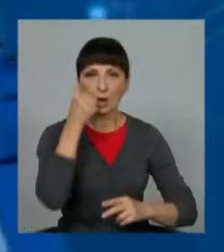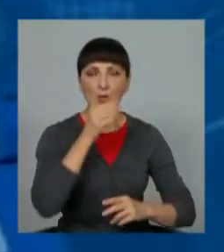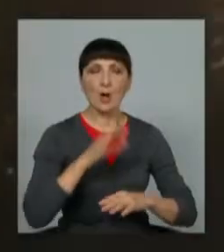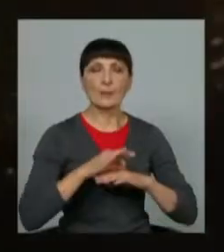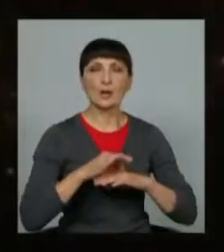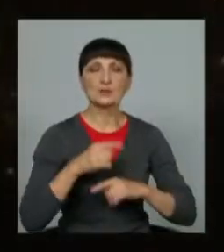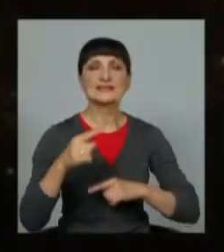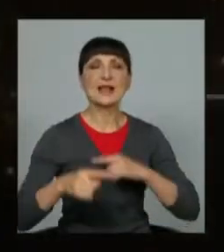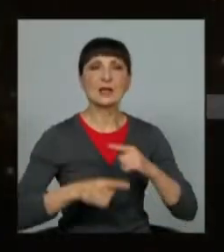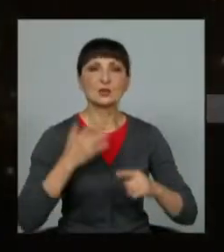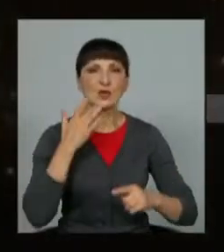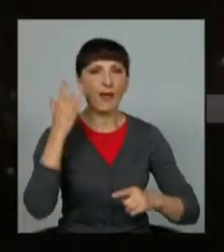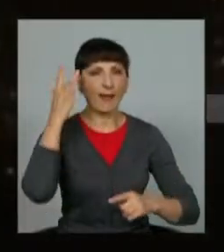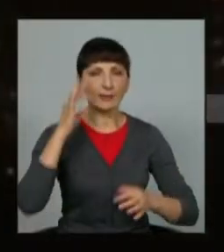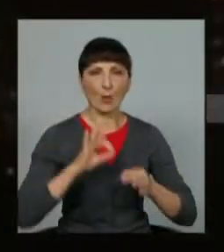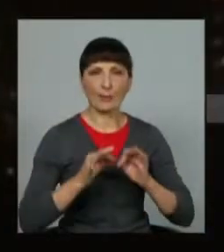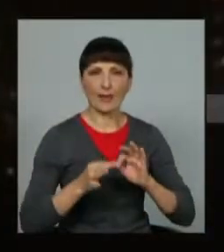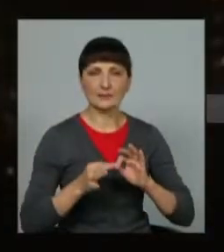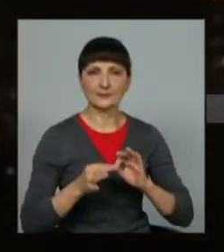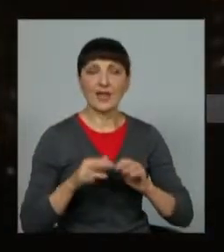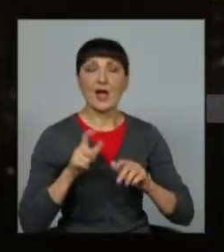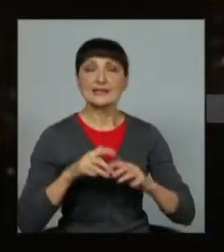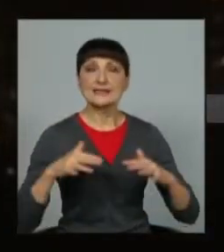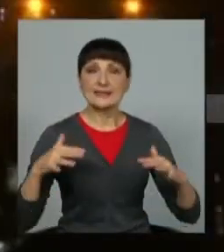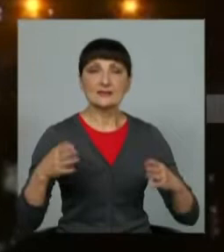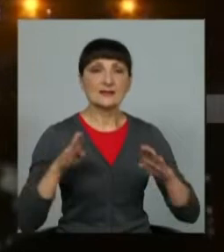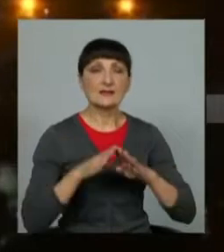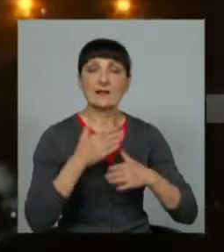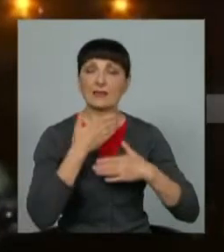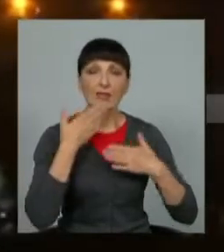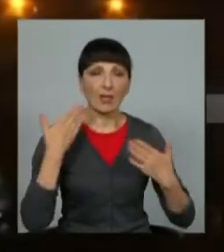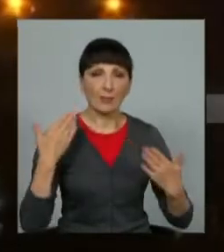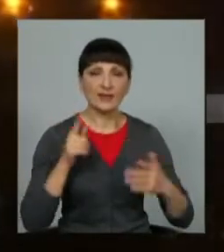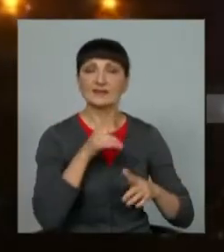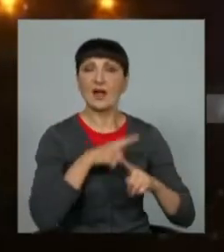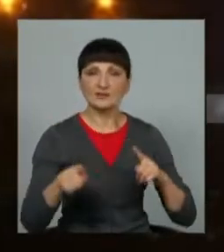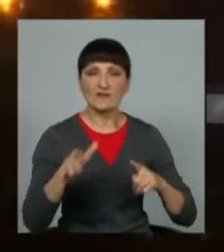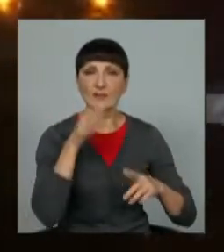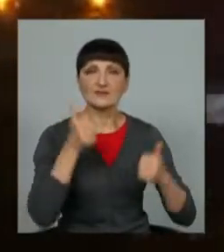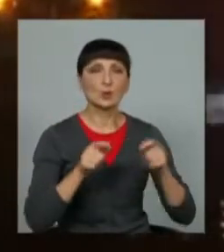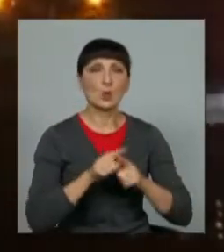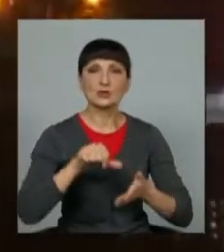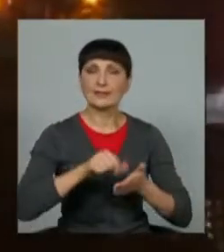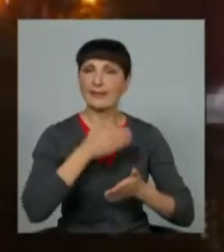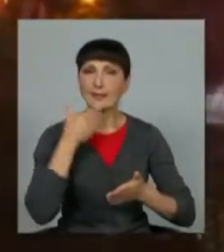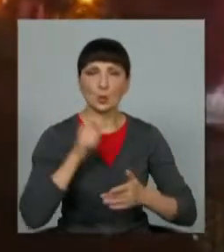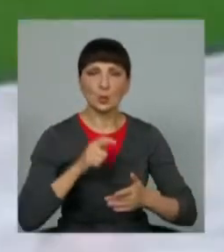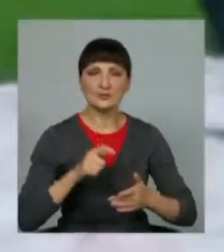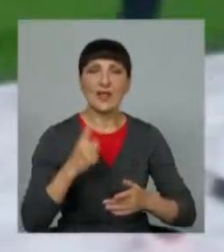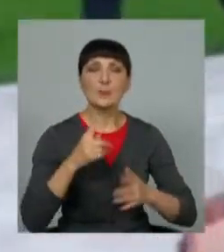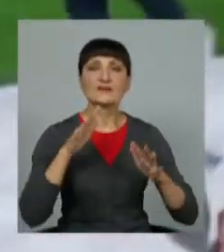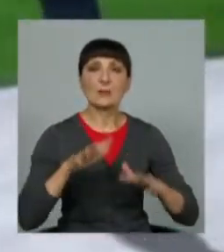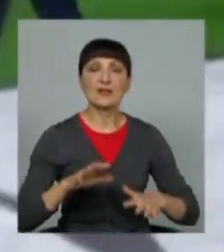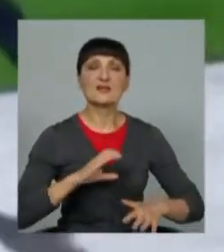пройдут следующие летние игры. К слову, зрителей на закрытии не было, как и во время соревнований. По итогам Олимпиады первое место